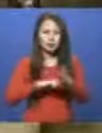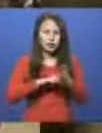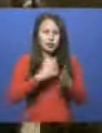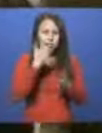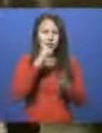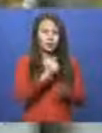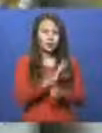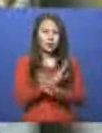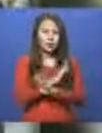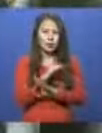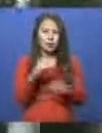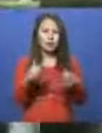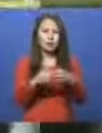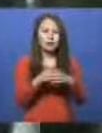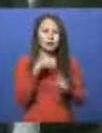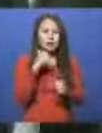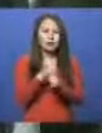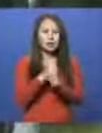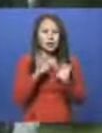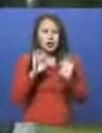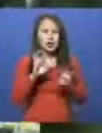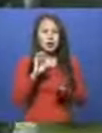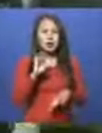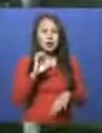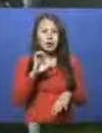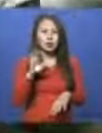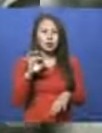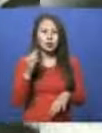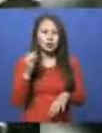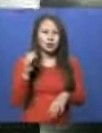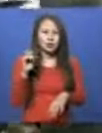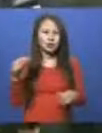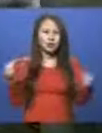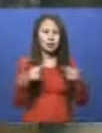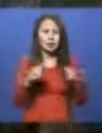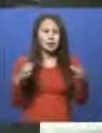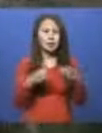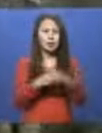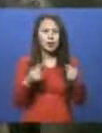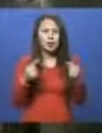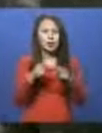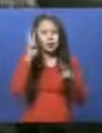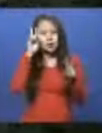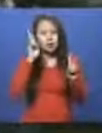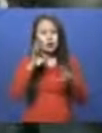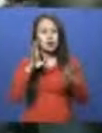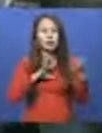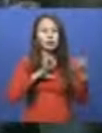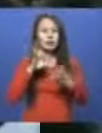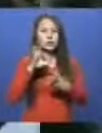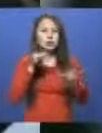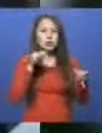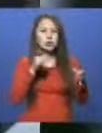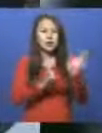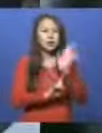3 адам мерт болды. Партия басшысы аман қалды деп хабарлады Associated Press агенттігі. Бұған дейін белгісіз бір топ адам көшедегі автобусқа